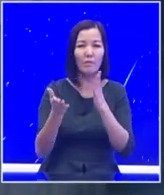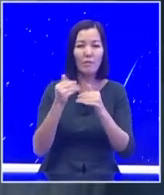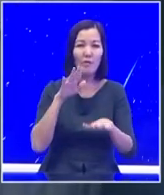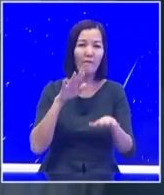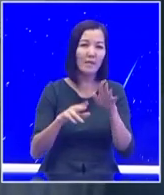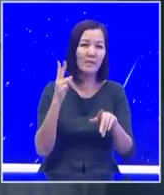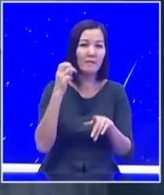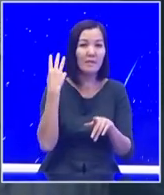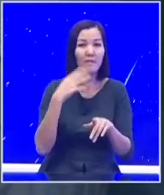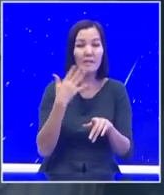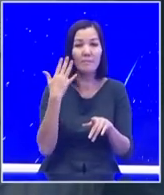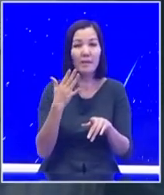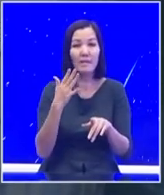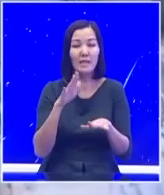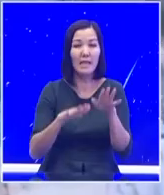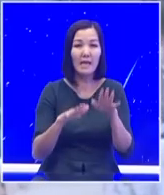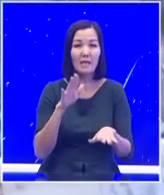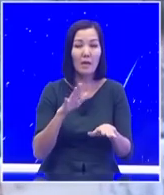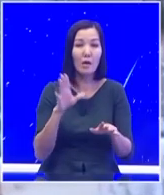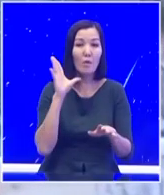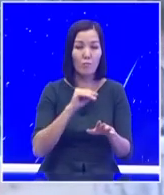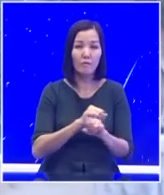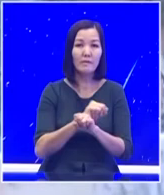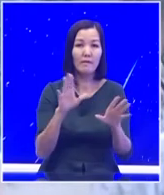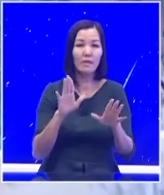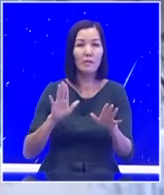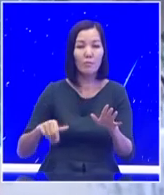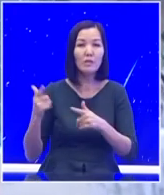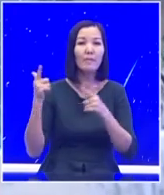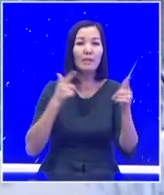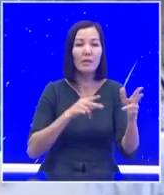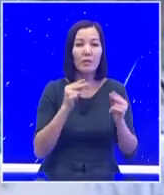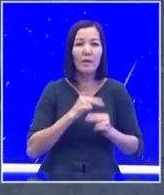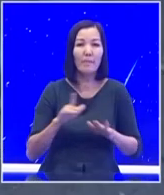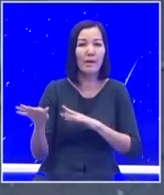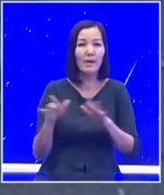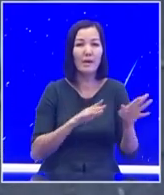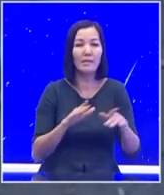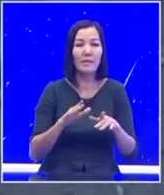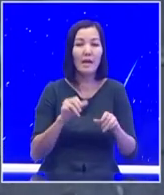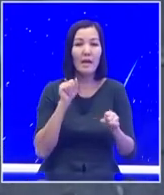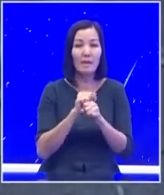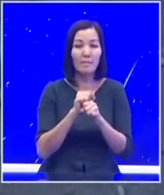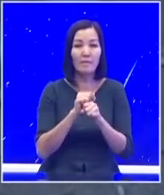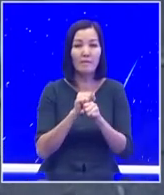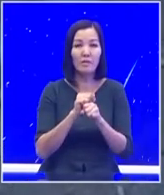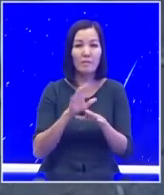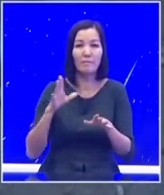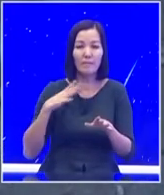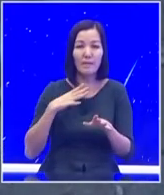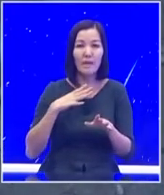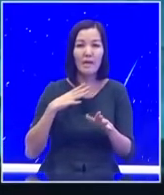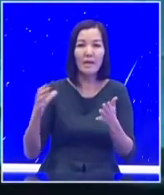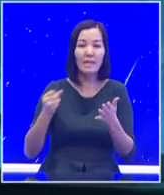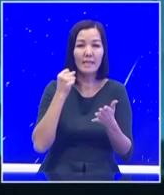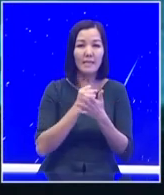около 225 килограмм и мог взорваться. После подготовительных работ операция по обезвреживанию бомбы была назначена